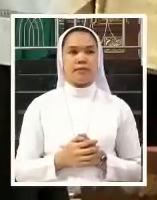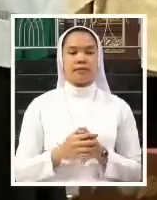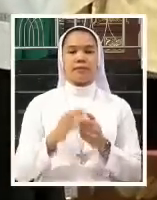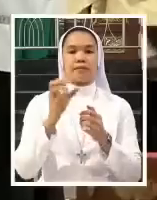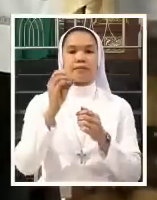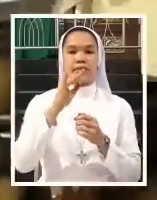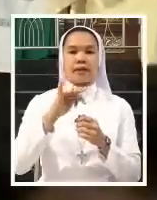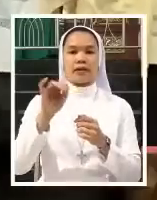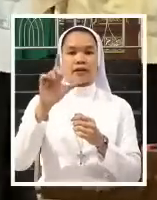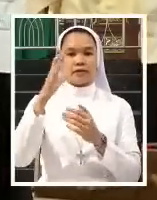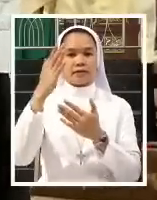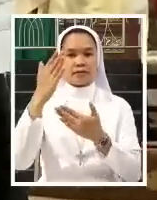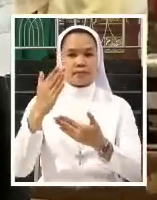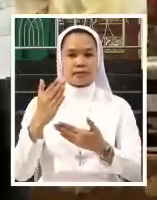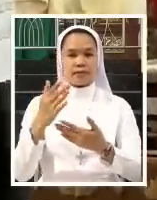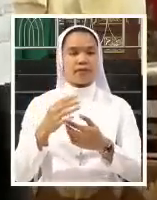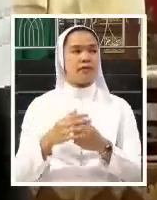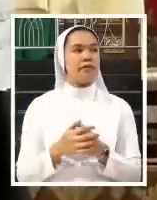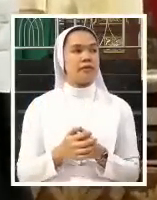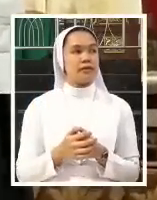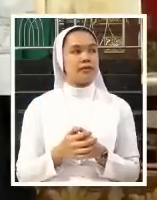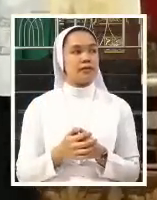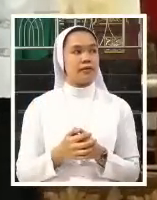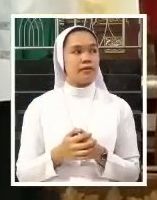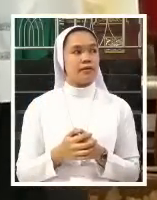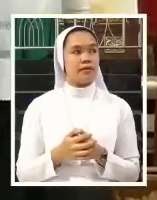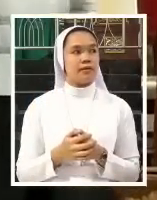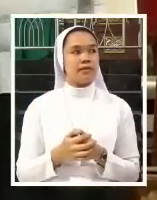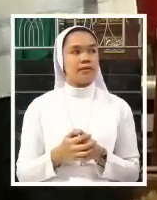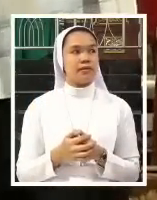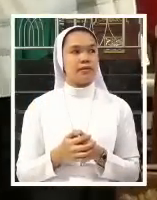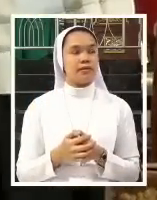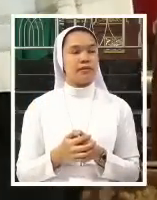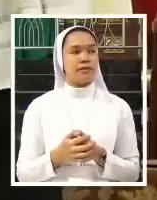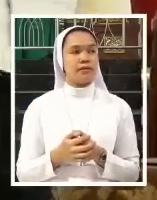Ulium in permorum.